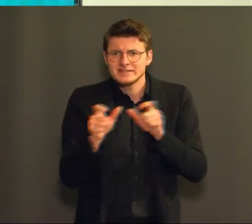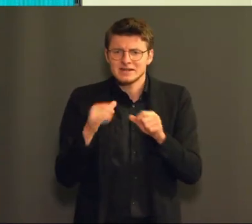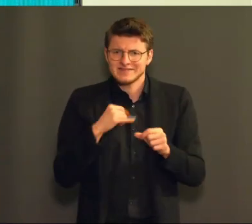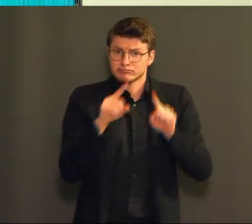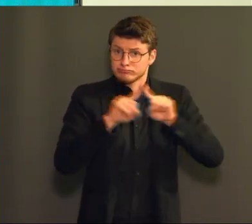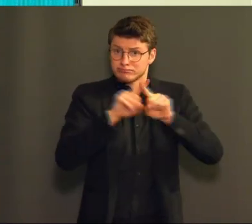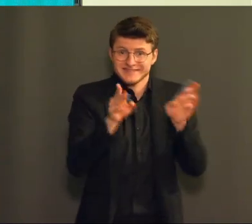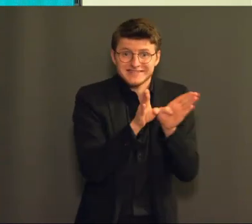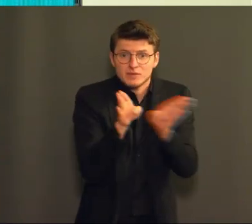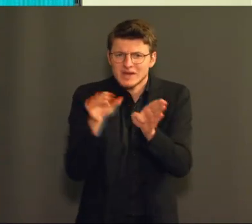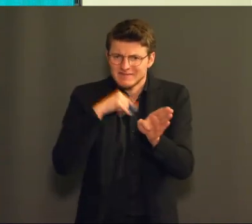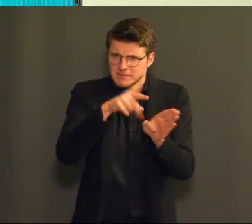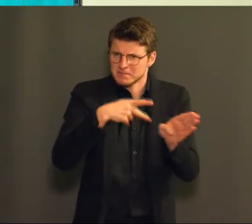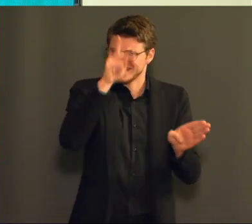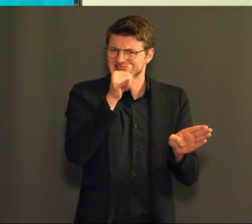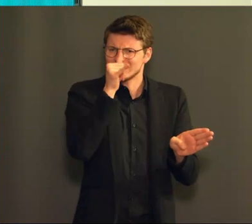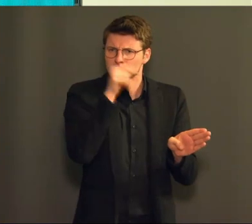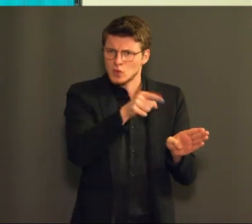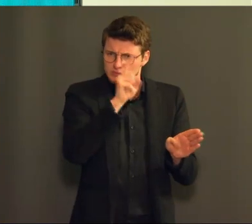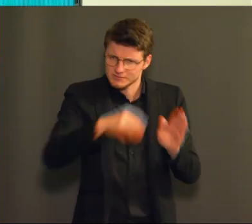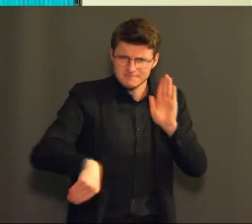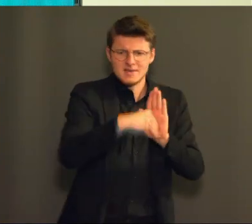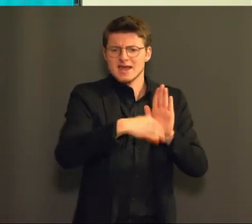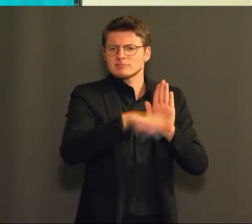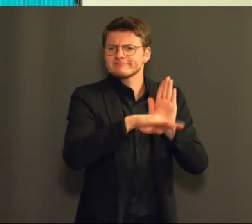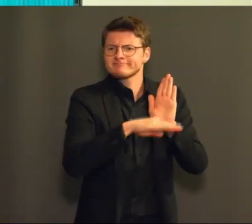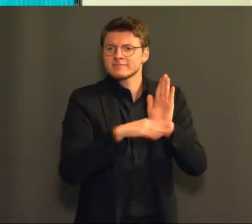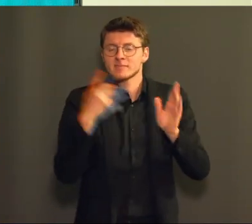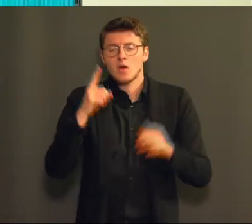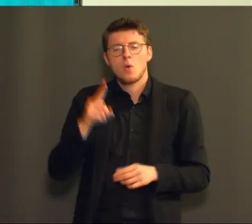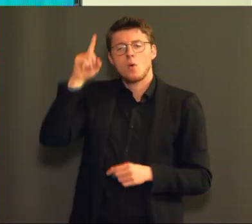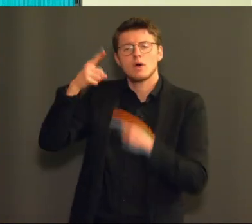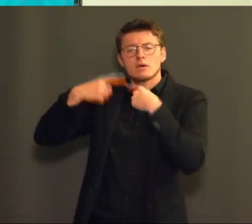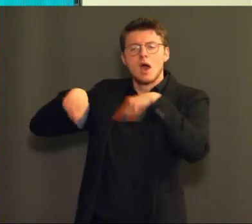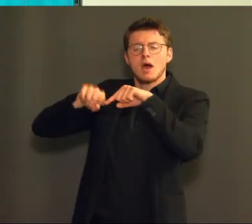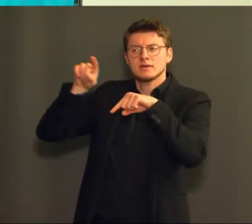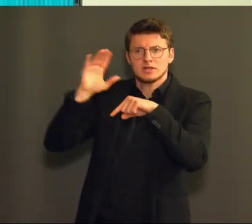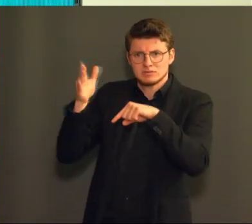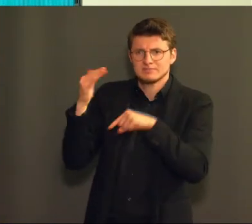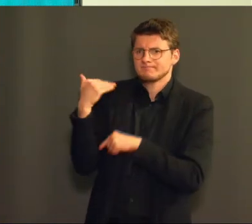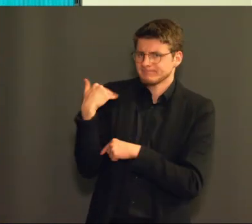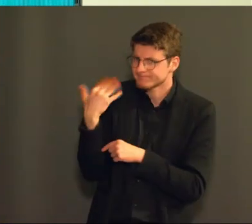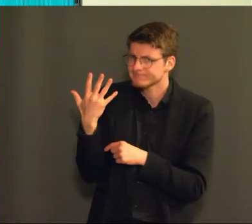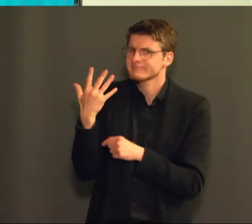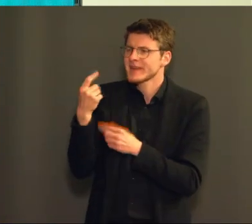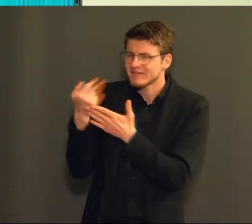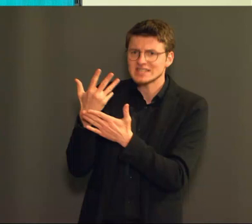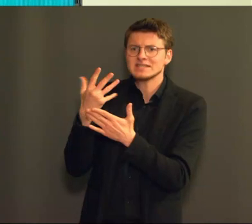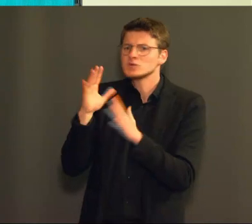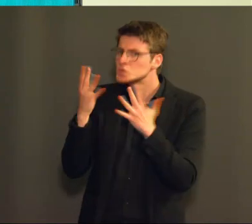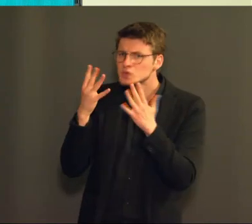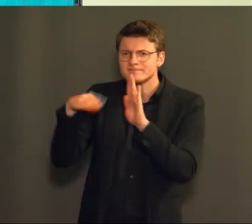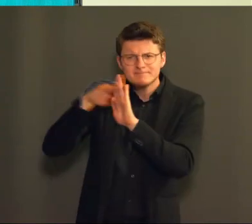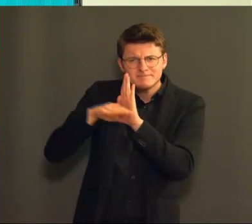daarbij extra maatregelen nemen. De Hoge Raad heeft daarbij recent zeer nuttig advies geleverd. Op